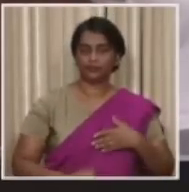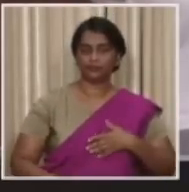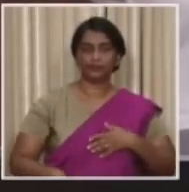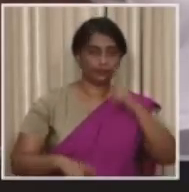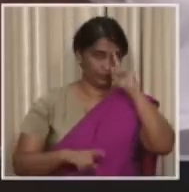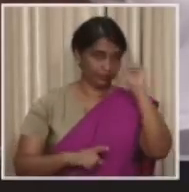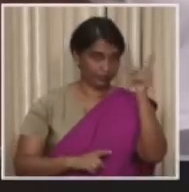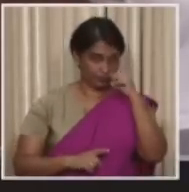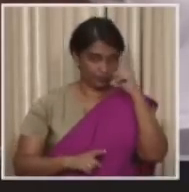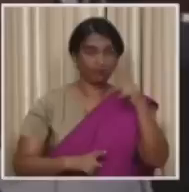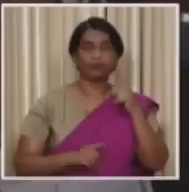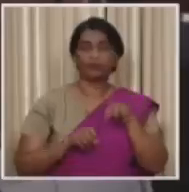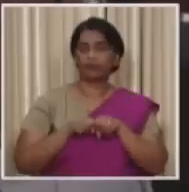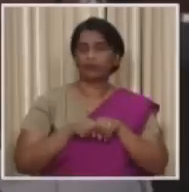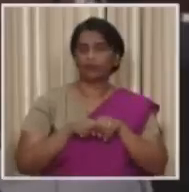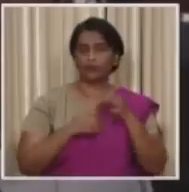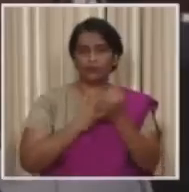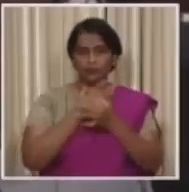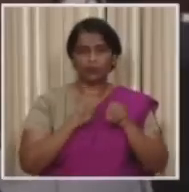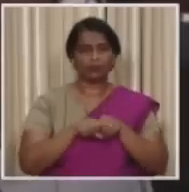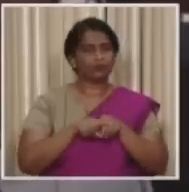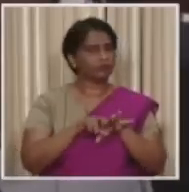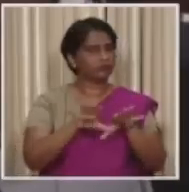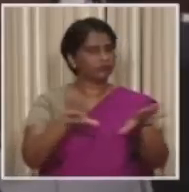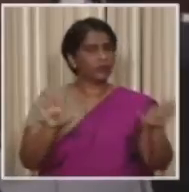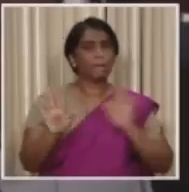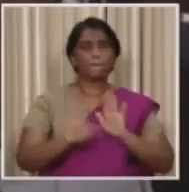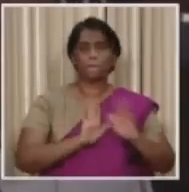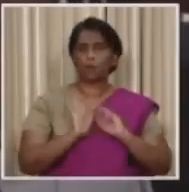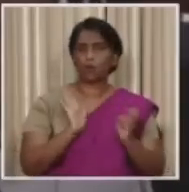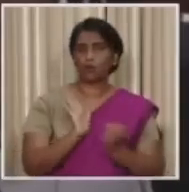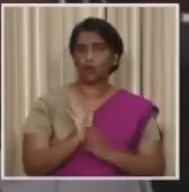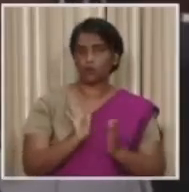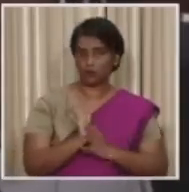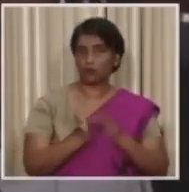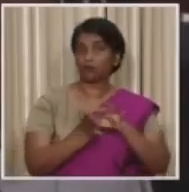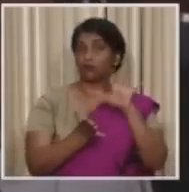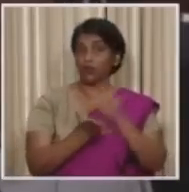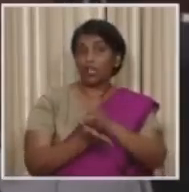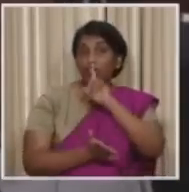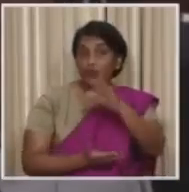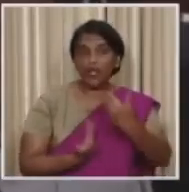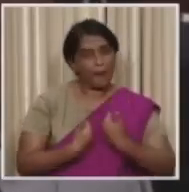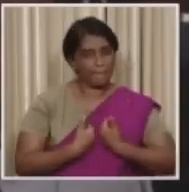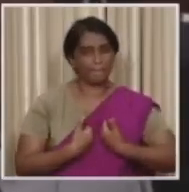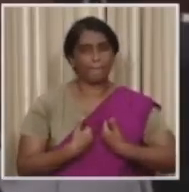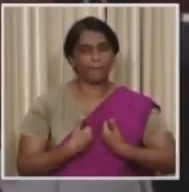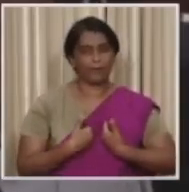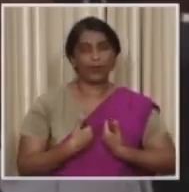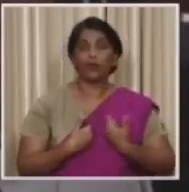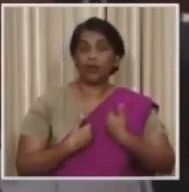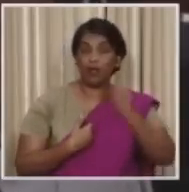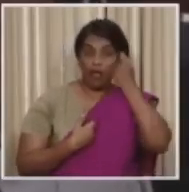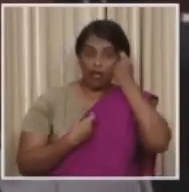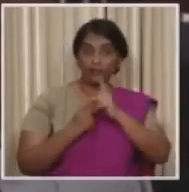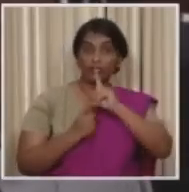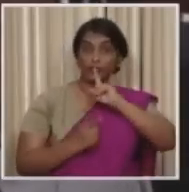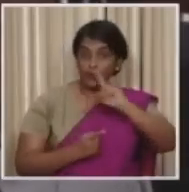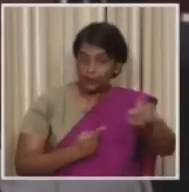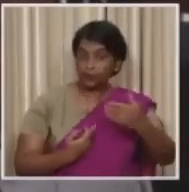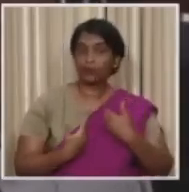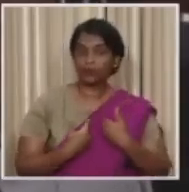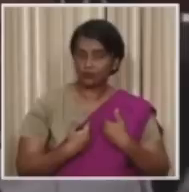මද්‍රව්‍ය ව්‍යාප්ති වීම වැඩි වීම පාලනය කිරීම සඳහා කාරක සභාව යෝජනා කළේ අපි. එතකොට ඒ යෝජනාවට